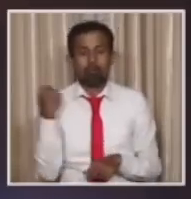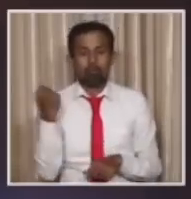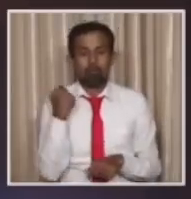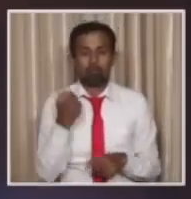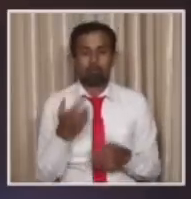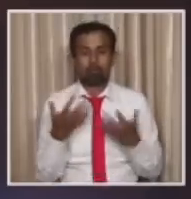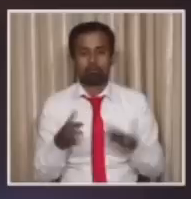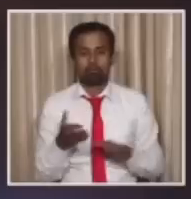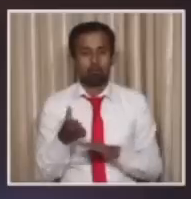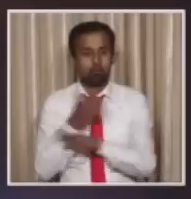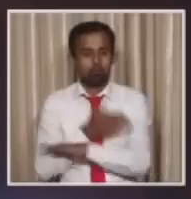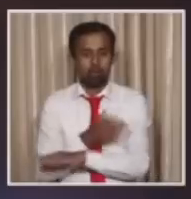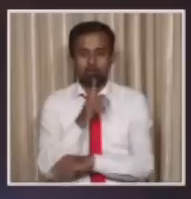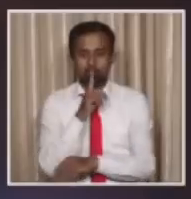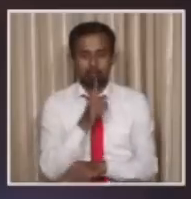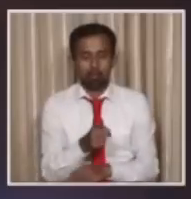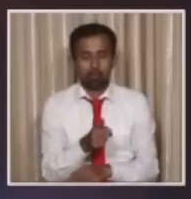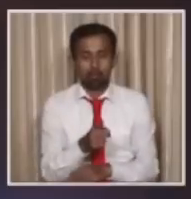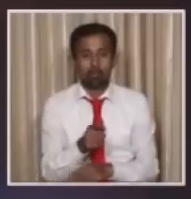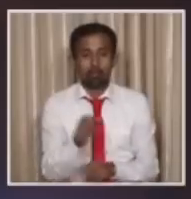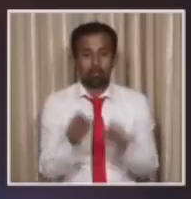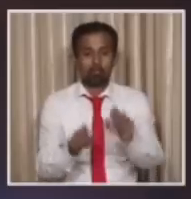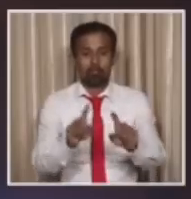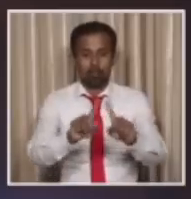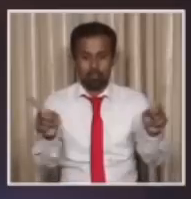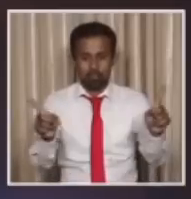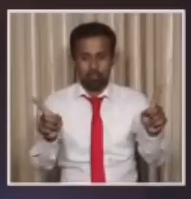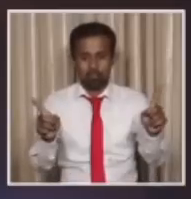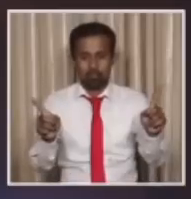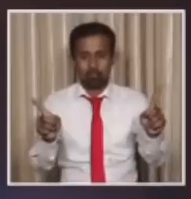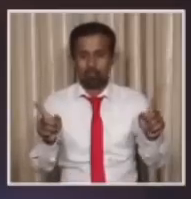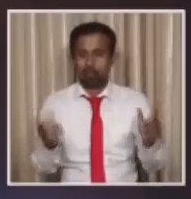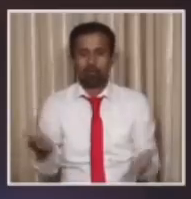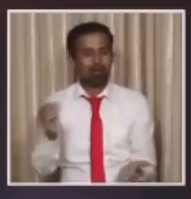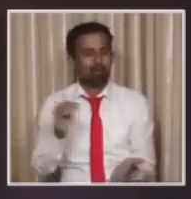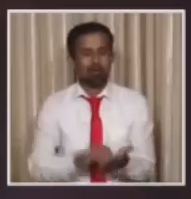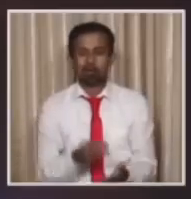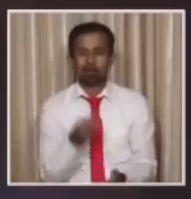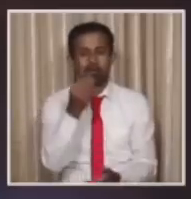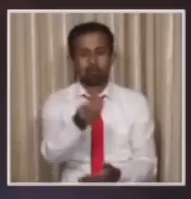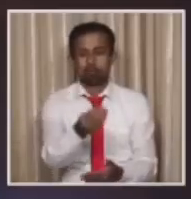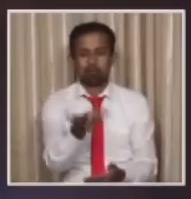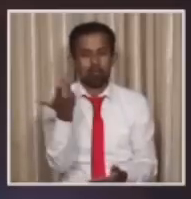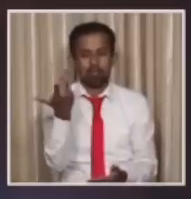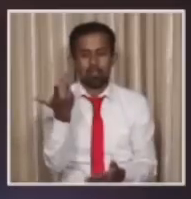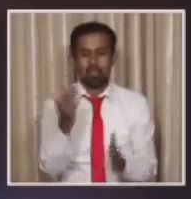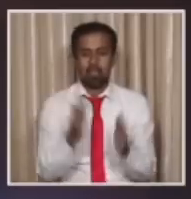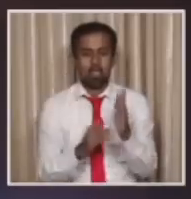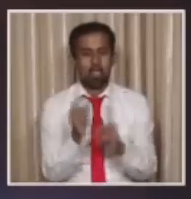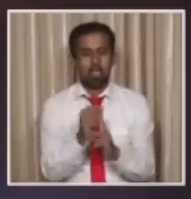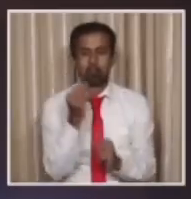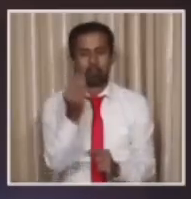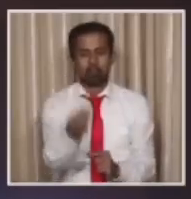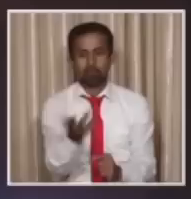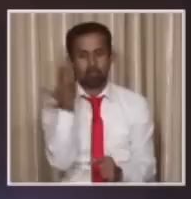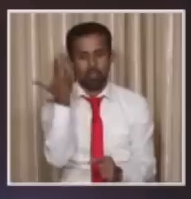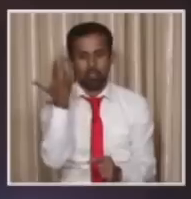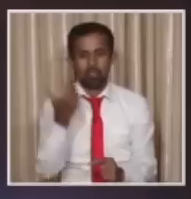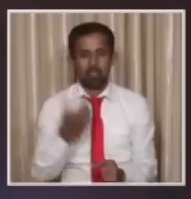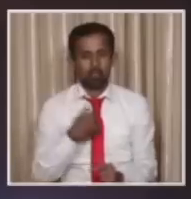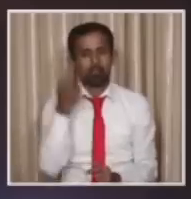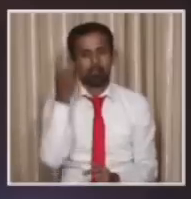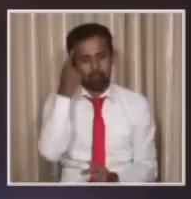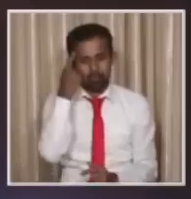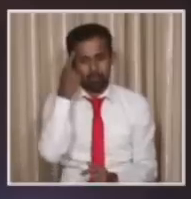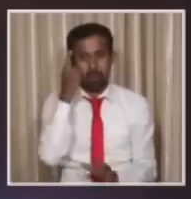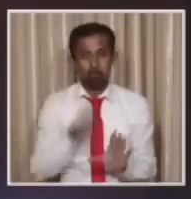ඉවර කරන්න කලින් මම කියන්න කැමති ඒ 10 දෙනාටම ආයි හම්බෙන්නේ නෑ. ජනාධිපතිතුමා ඇමතිකම් දෙන්නේ නැත. අපි දන්නනේ අපි ජනාධිපතිතුමායි